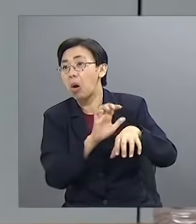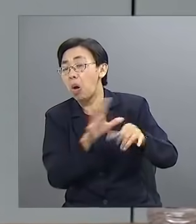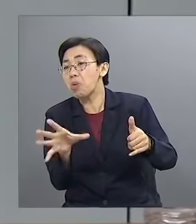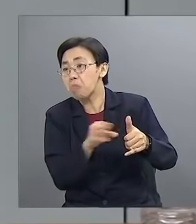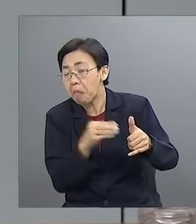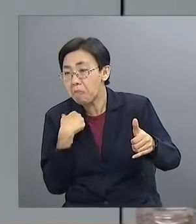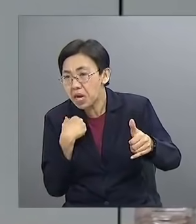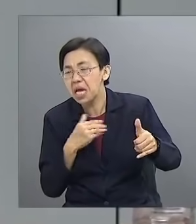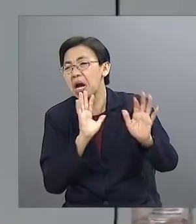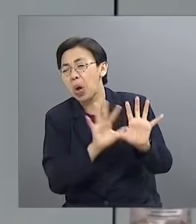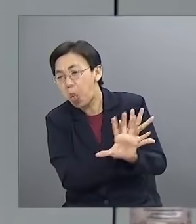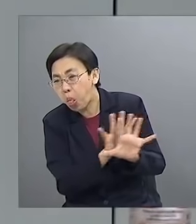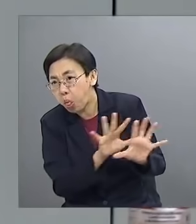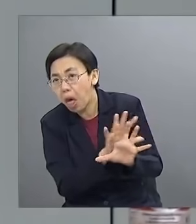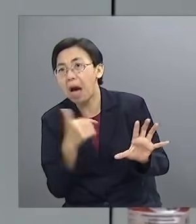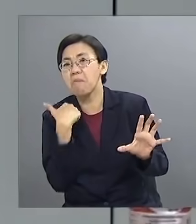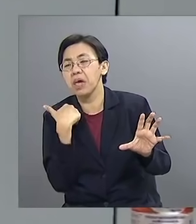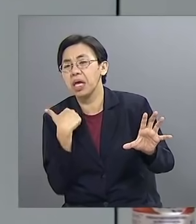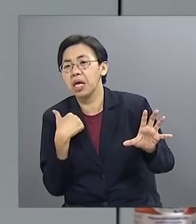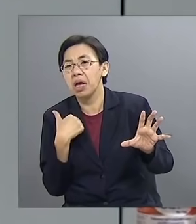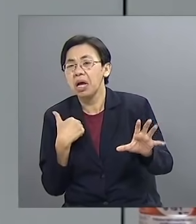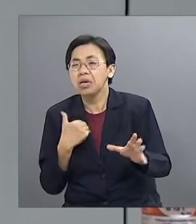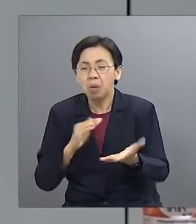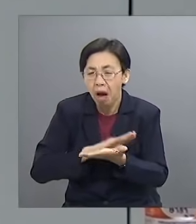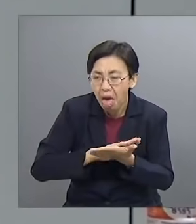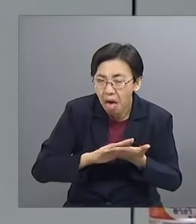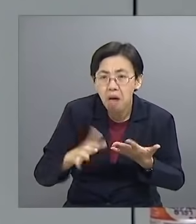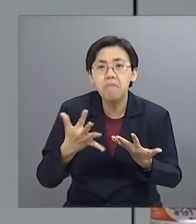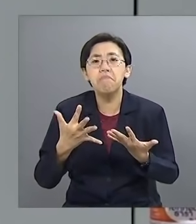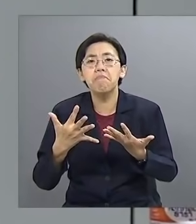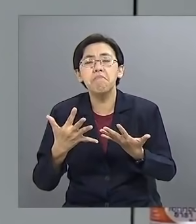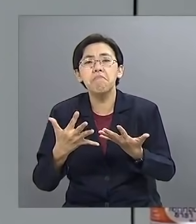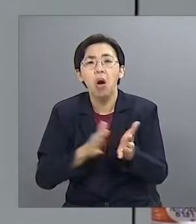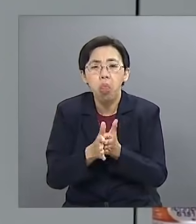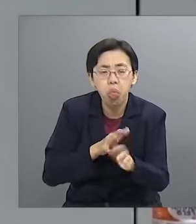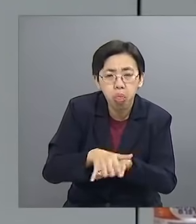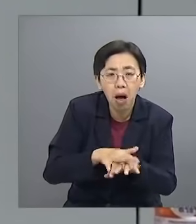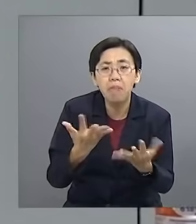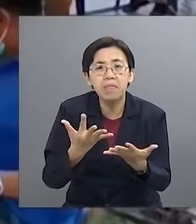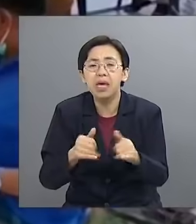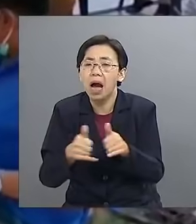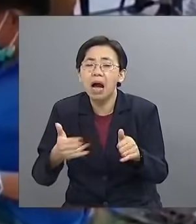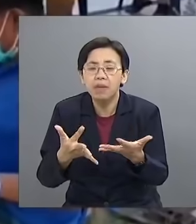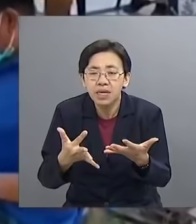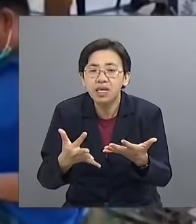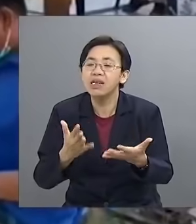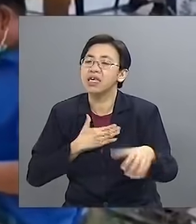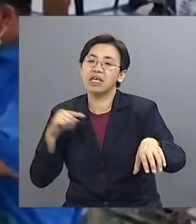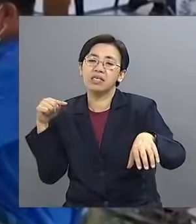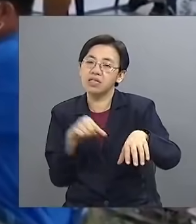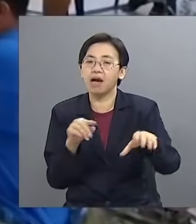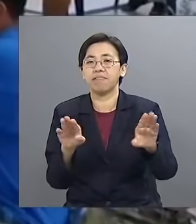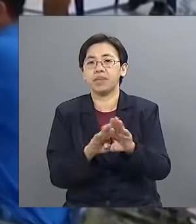ยังไม่มีมาตรการที่เข้มข้นเราอาจจะพิจารณาปิดเป็นอย่างไร โดยค